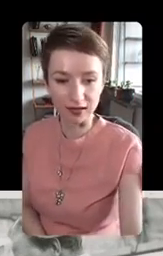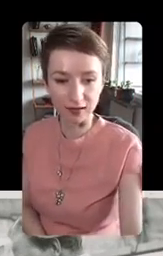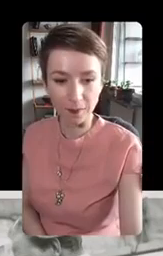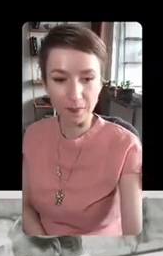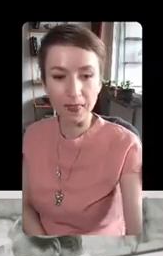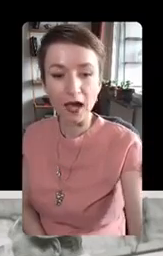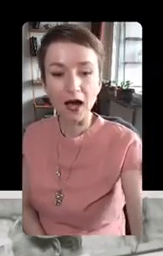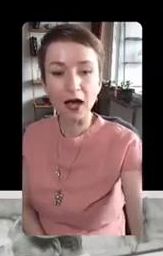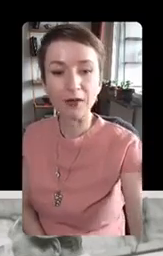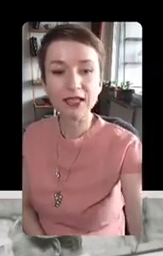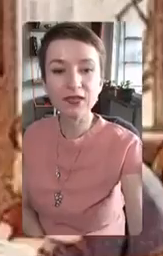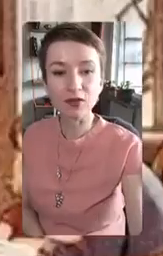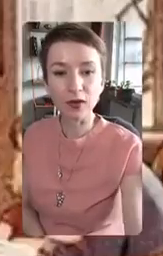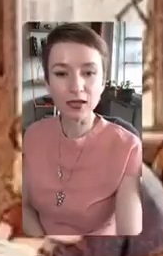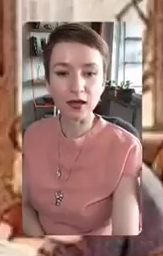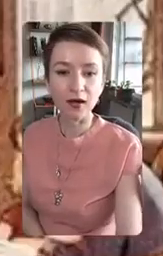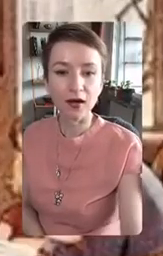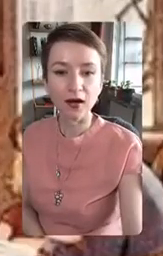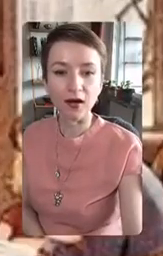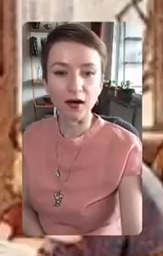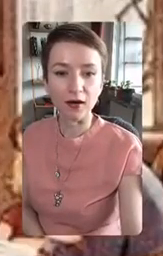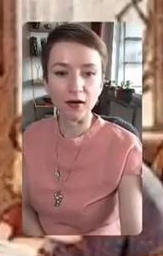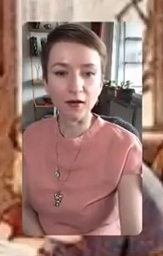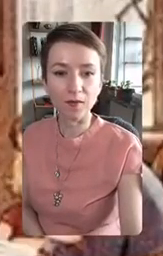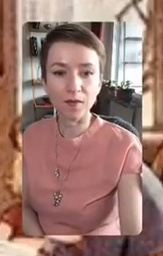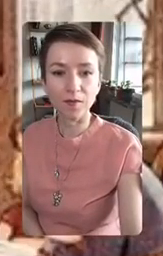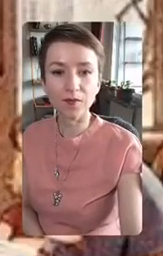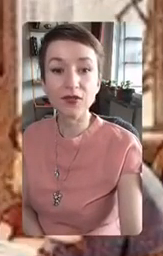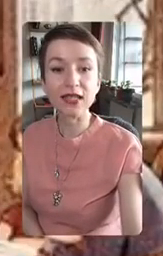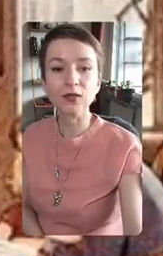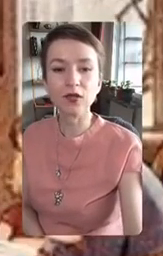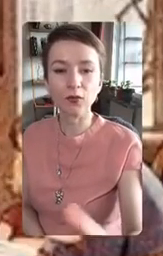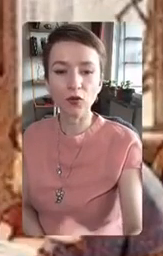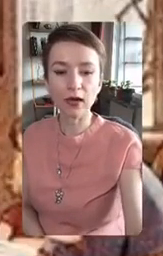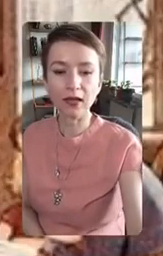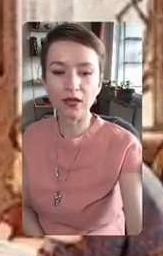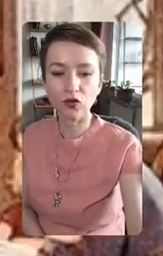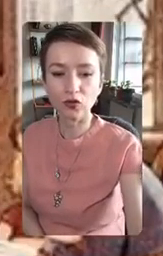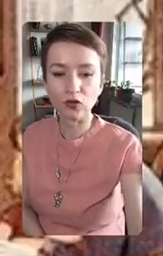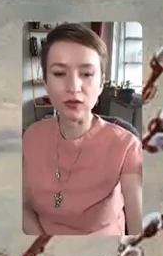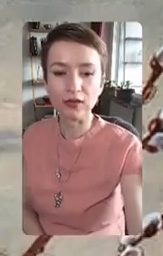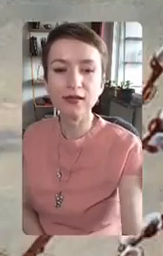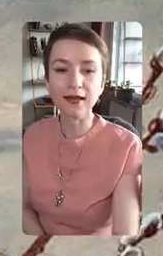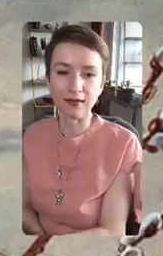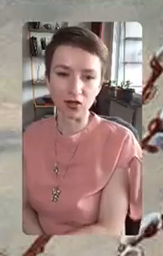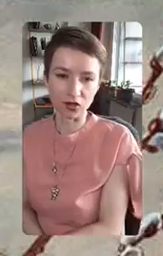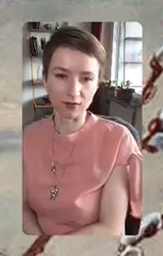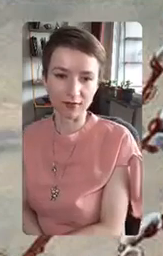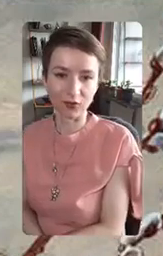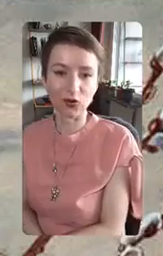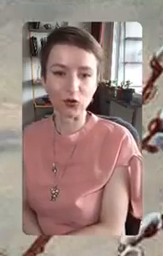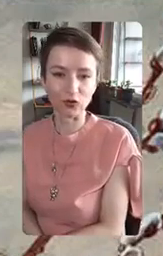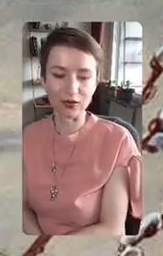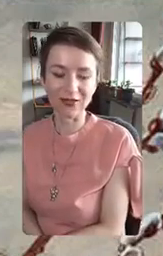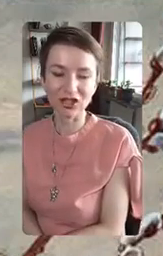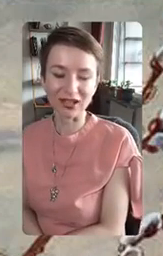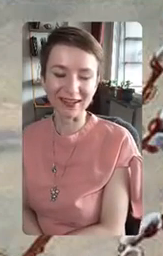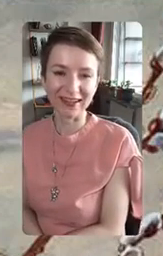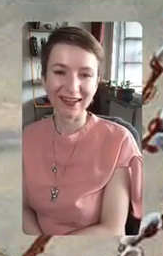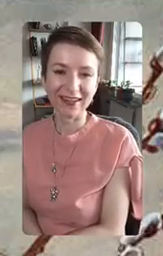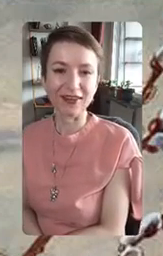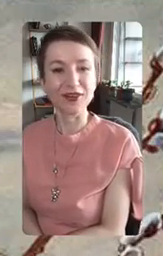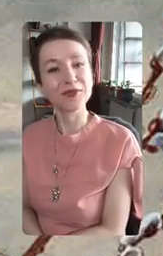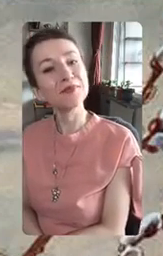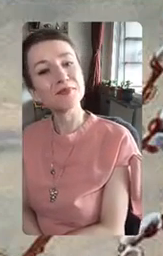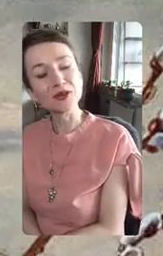этих сказок. Обратите внимание, с каким теплом она рисует вот детей даже. Вот тут вот